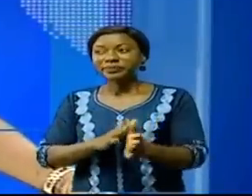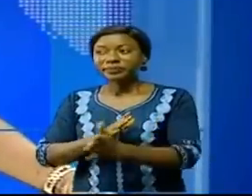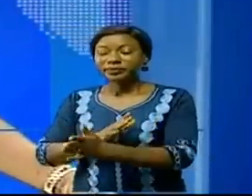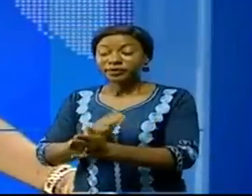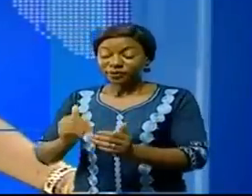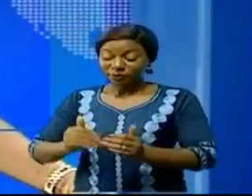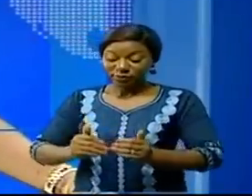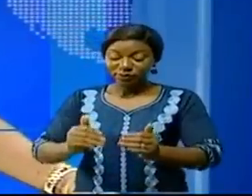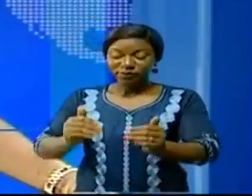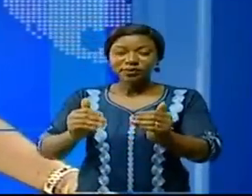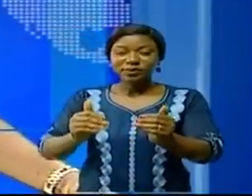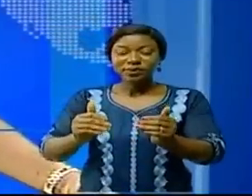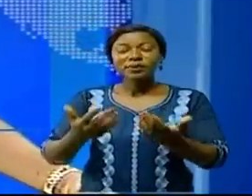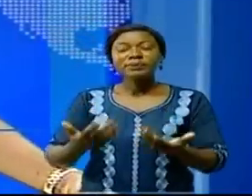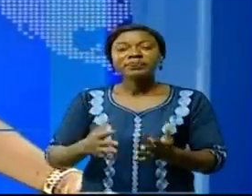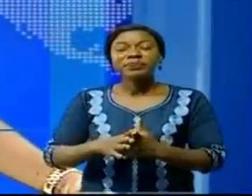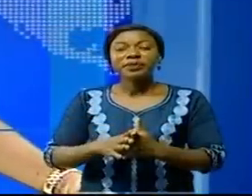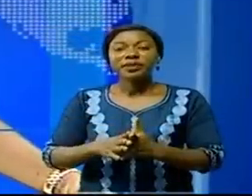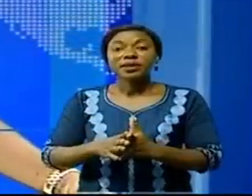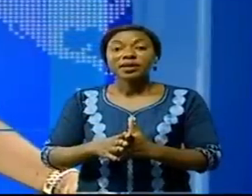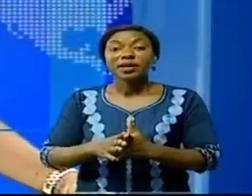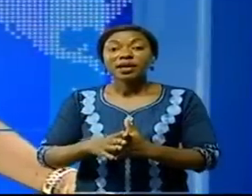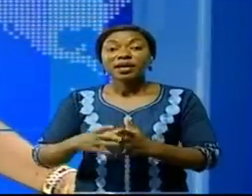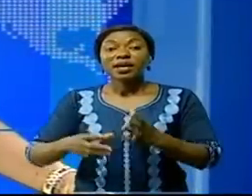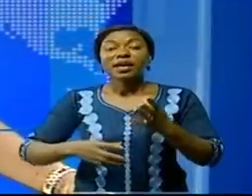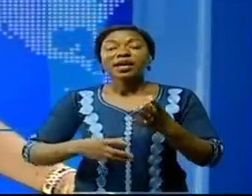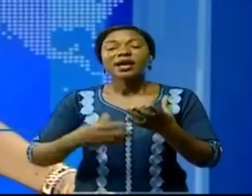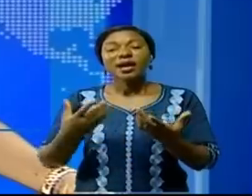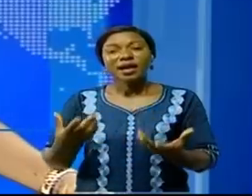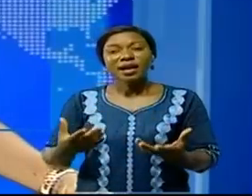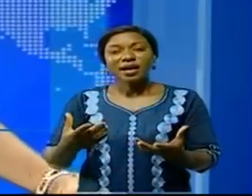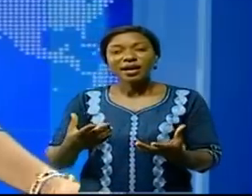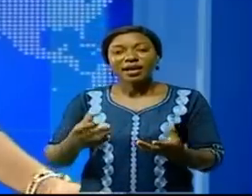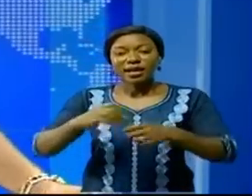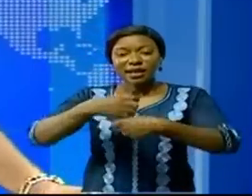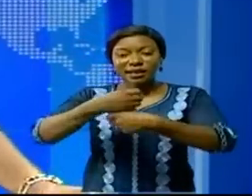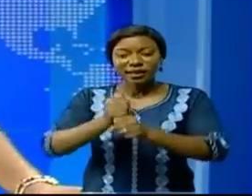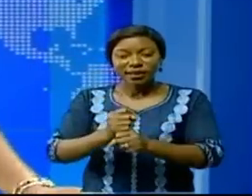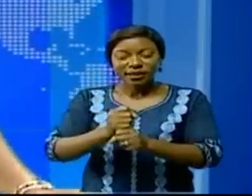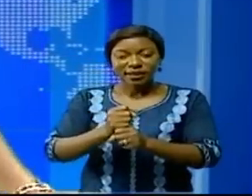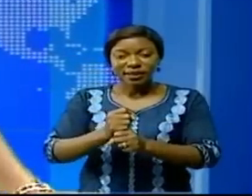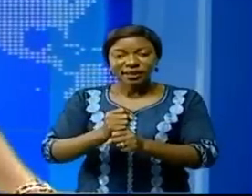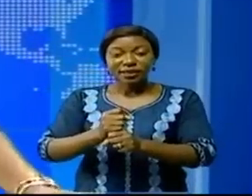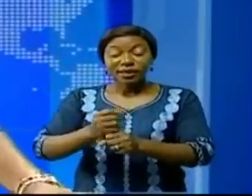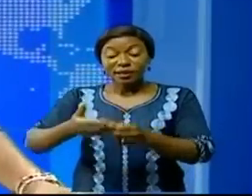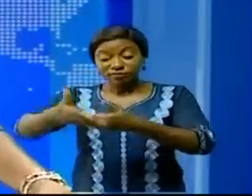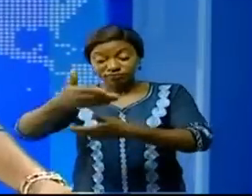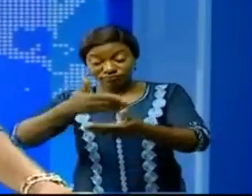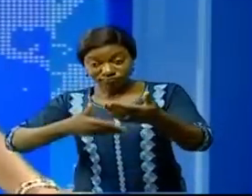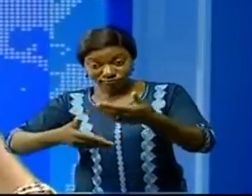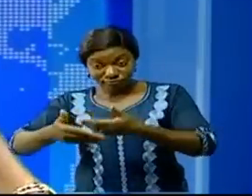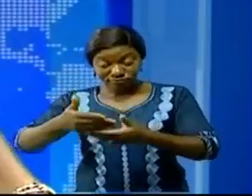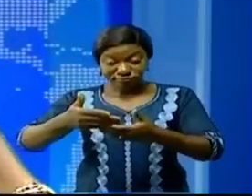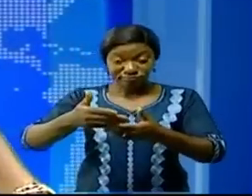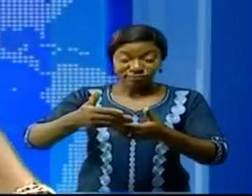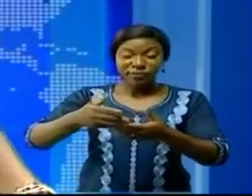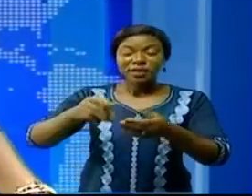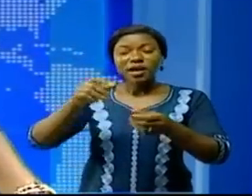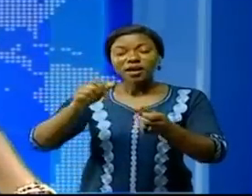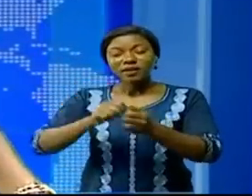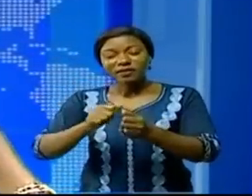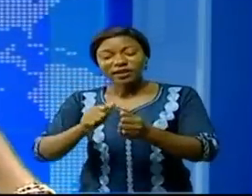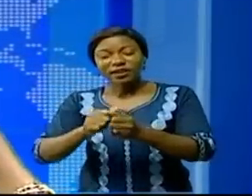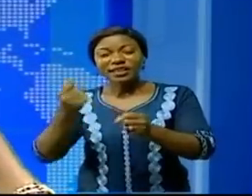Poursuivons avec l'actualité. Créer un conseil provincial qui sera un cadre de change des agents et fonctionnaires de l'État de